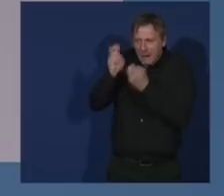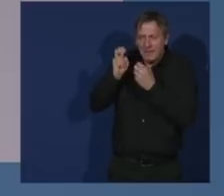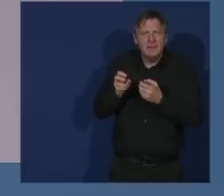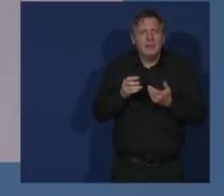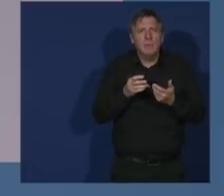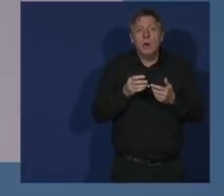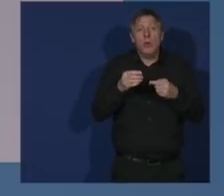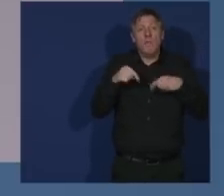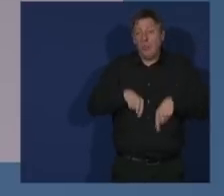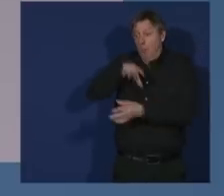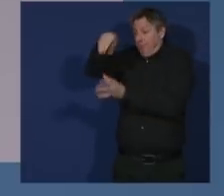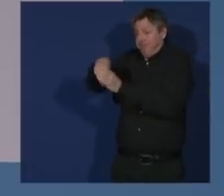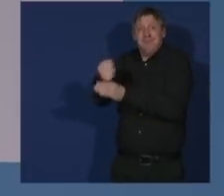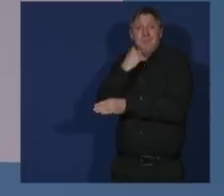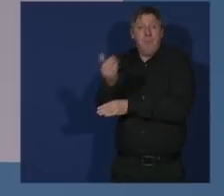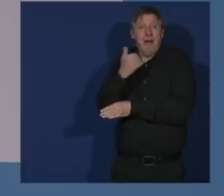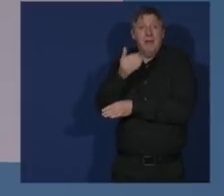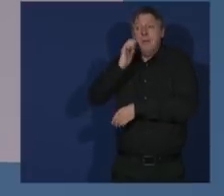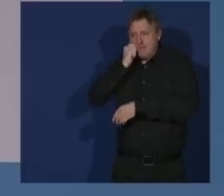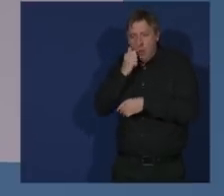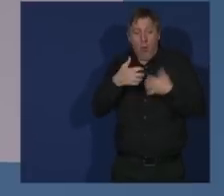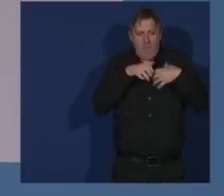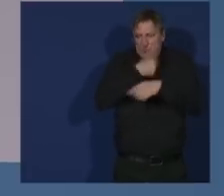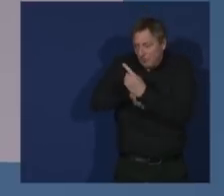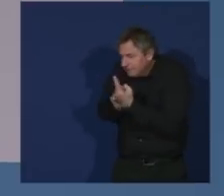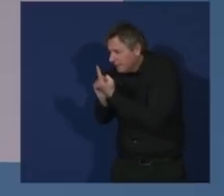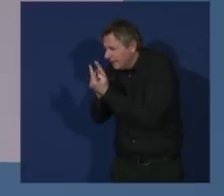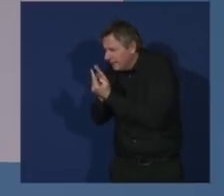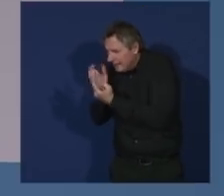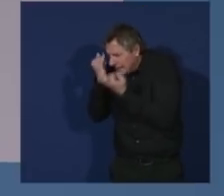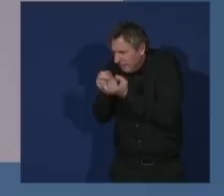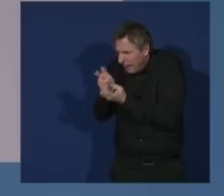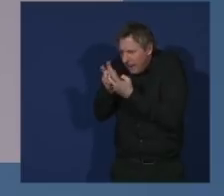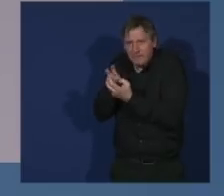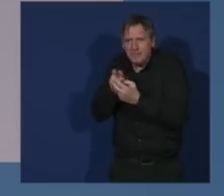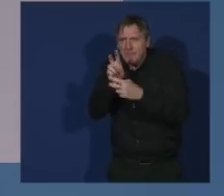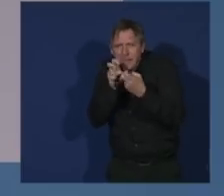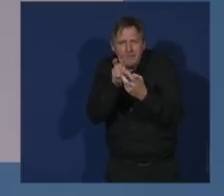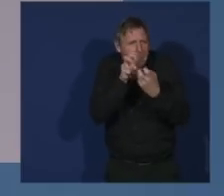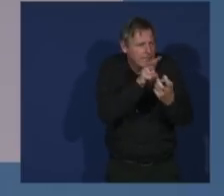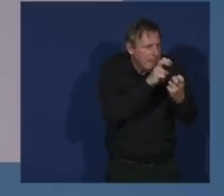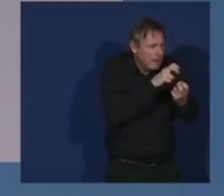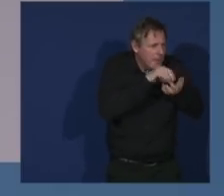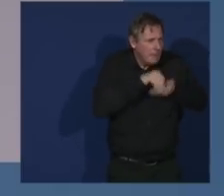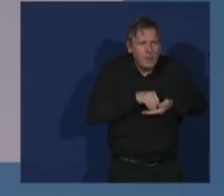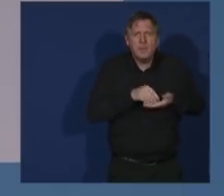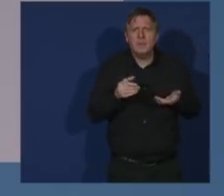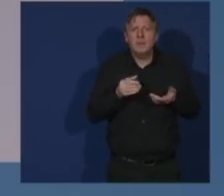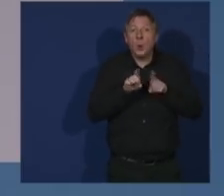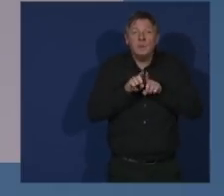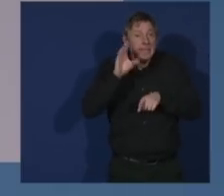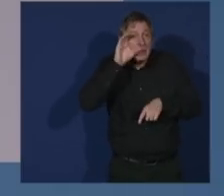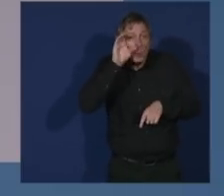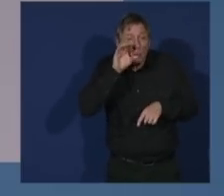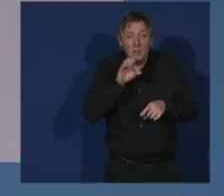aller, là où aucun dispositif gouvernemental n'est jamais allé. En allant écouter aussi ceux qui voudront dialoguer